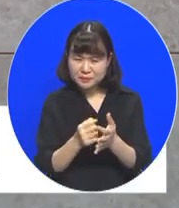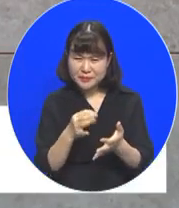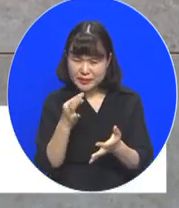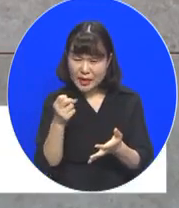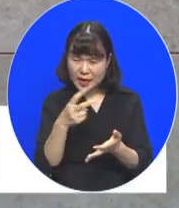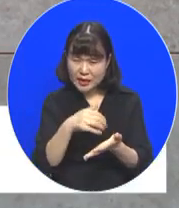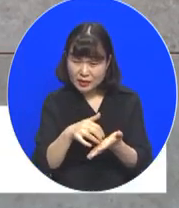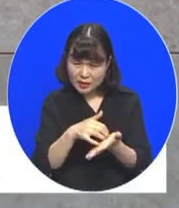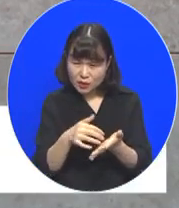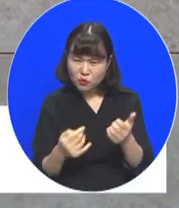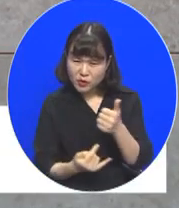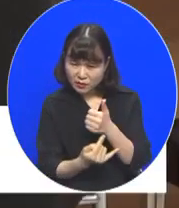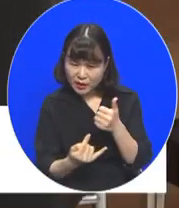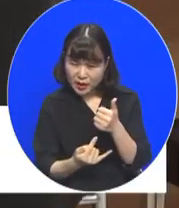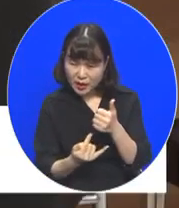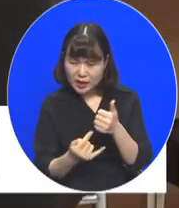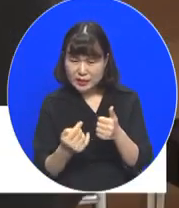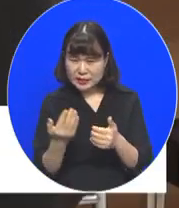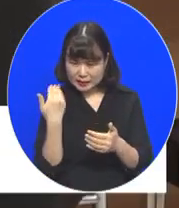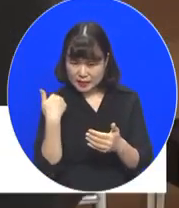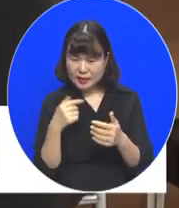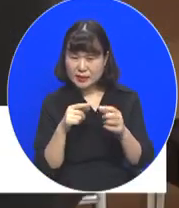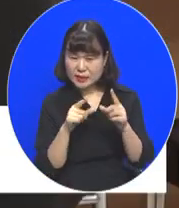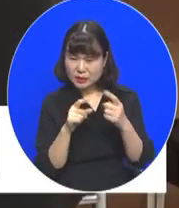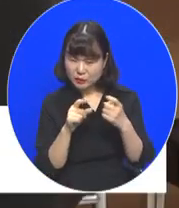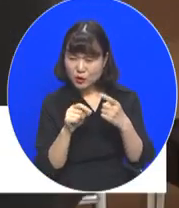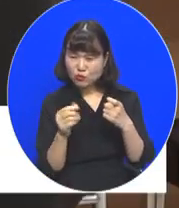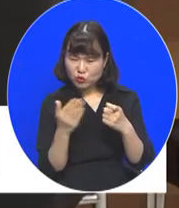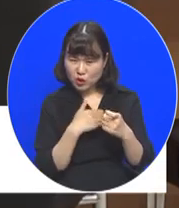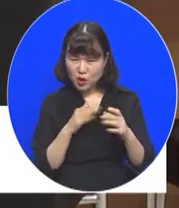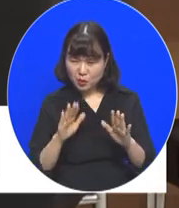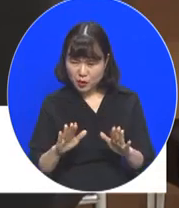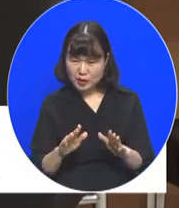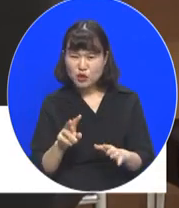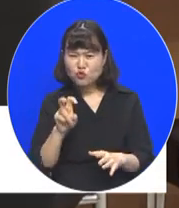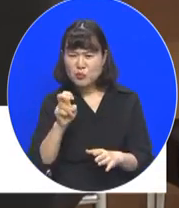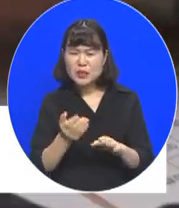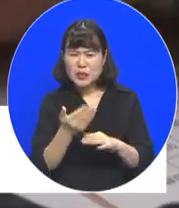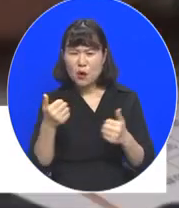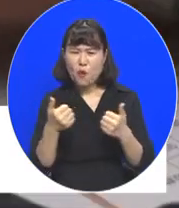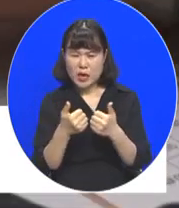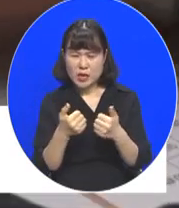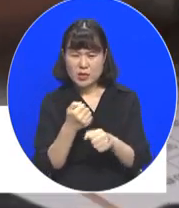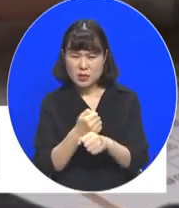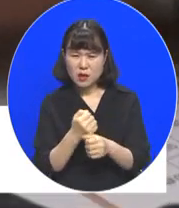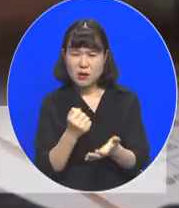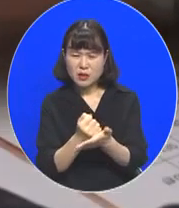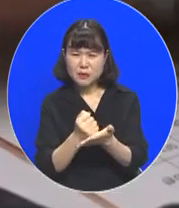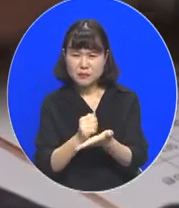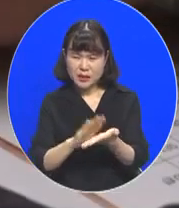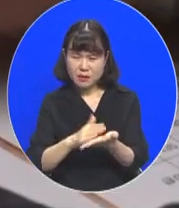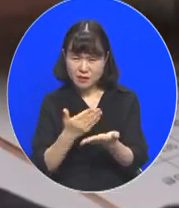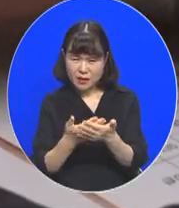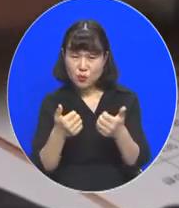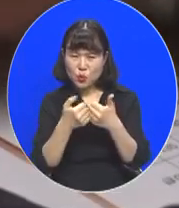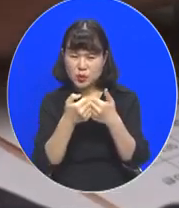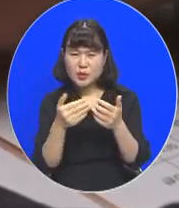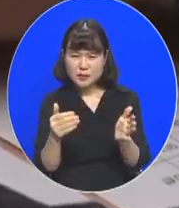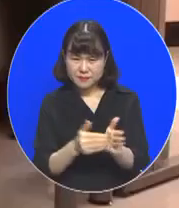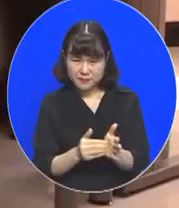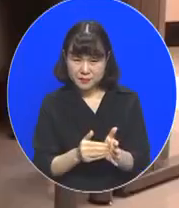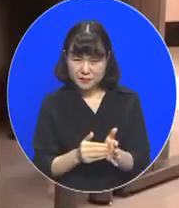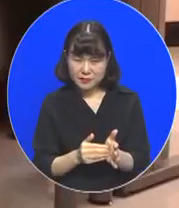국민연금재정계산위원회는 지난해 11월 말부터 이달까지 20번 이상 회의를 열어 연금 개혁안을 논의했습니다.